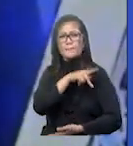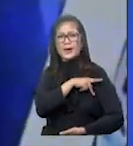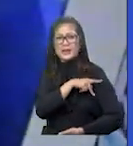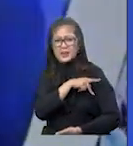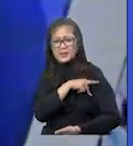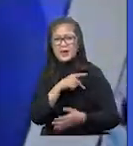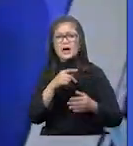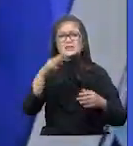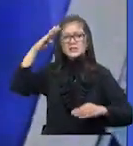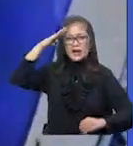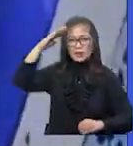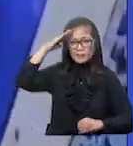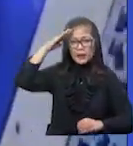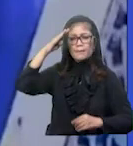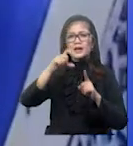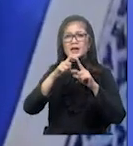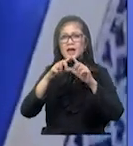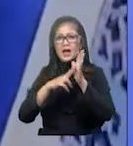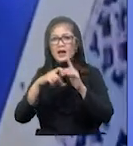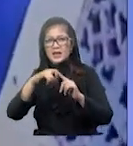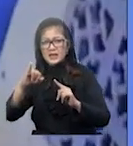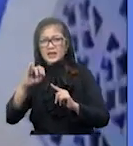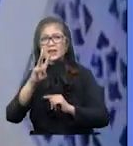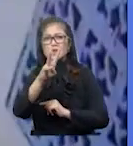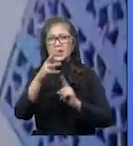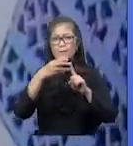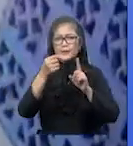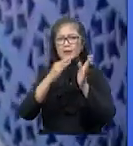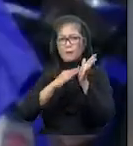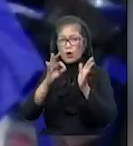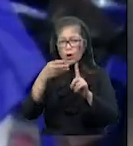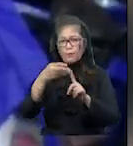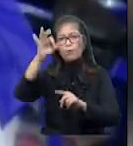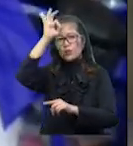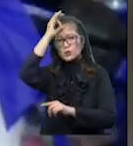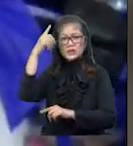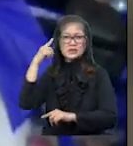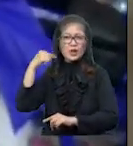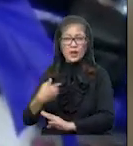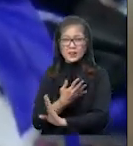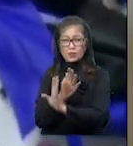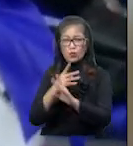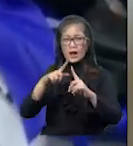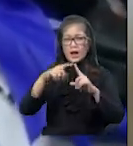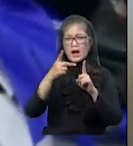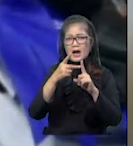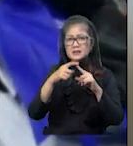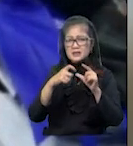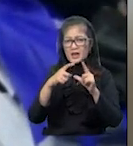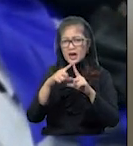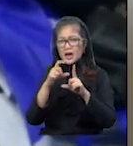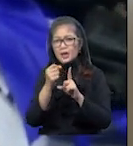security officer Suco Sutrisno dan q3 Brimob Polda Jatim AKP khas Darmawan Kabag Ops